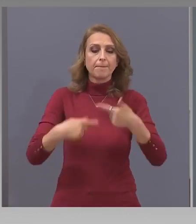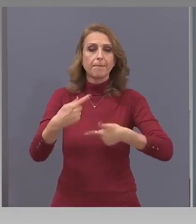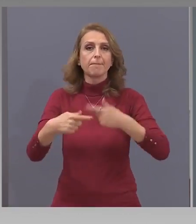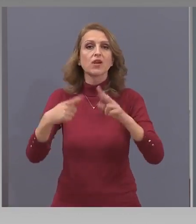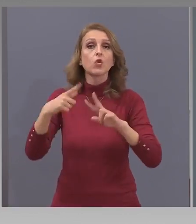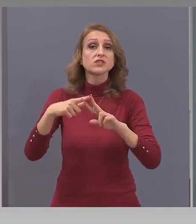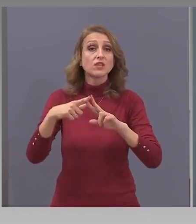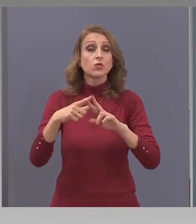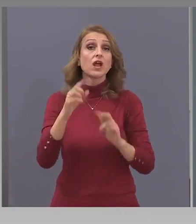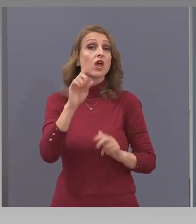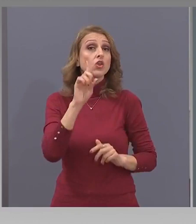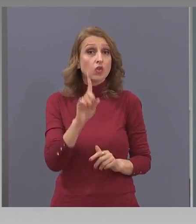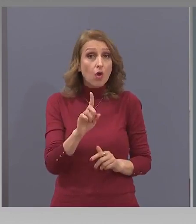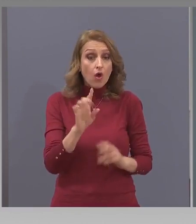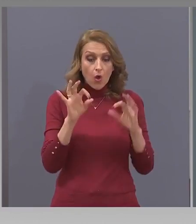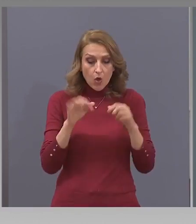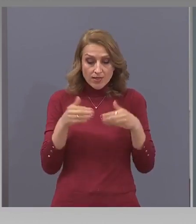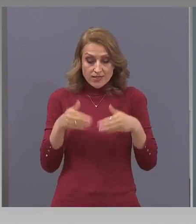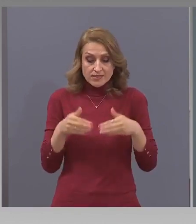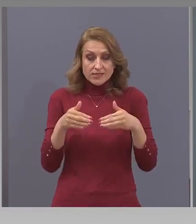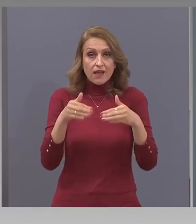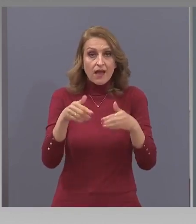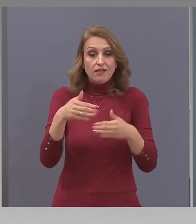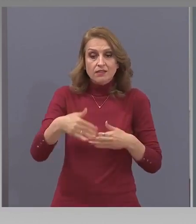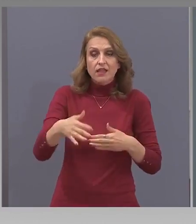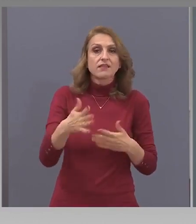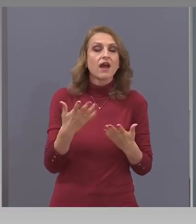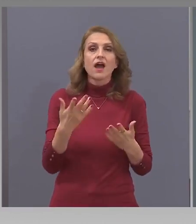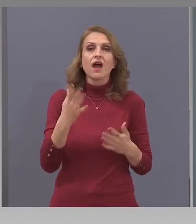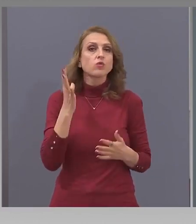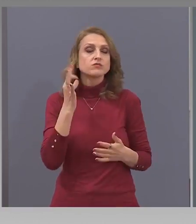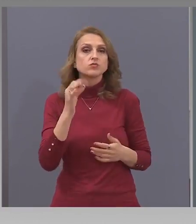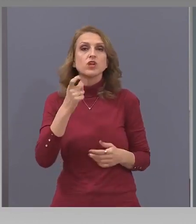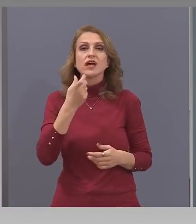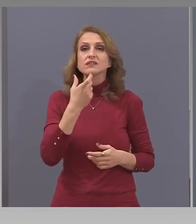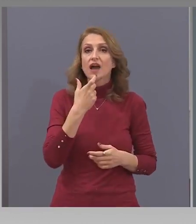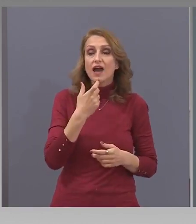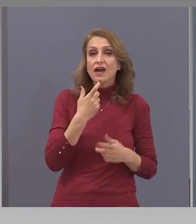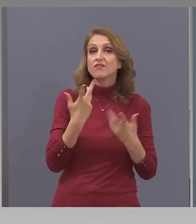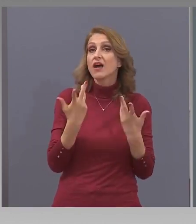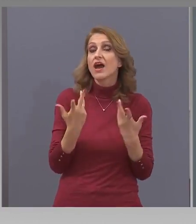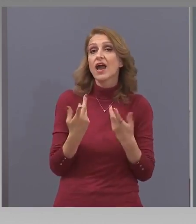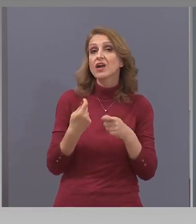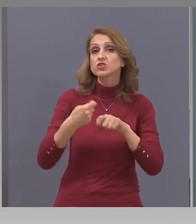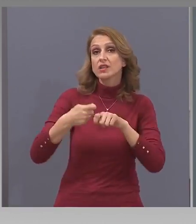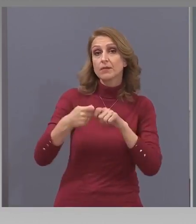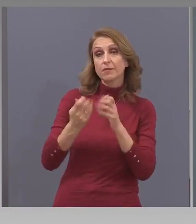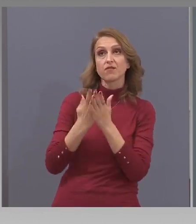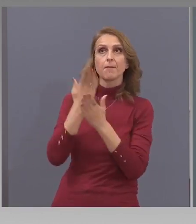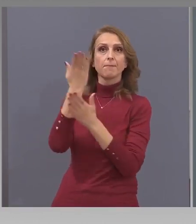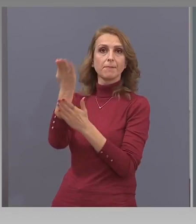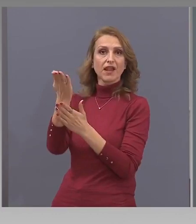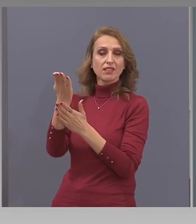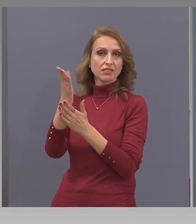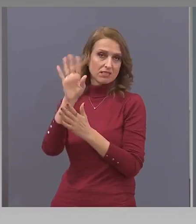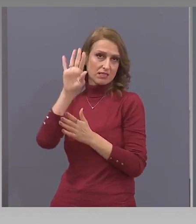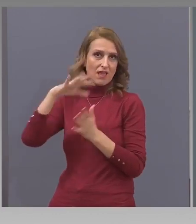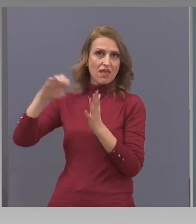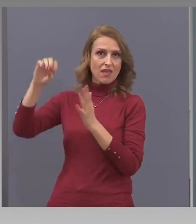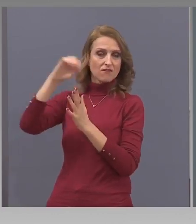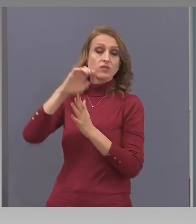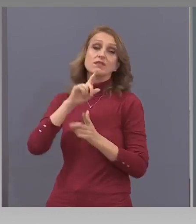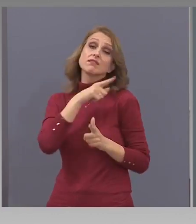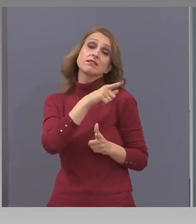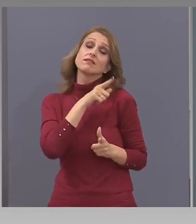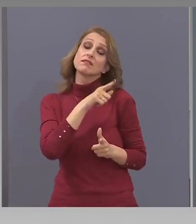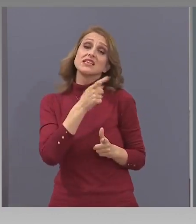госпожа Захарева ще извърши нотификацията на генералния секретар на Съвета на Европа, е изцяло в нейната